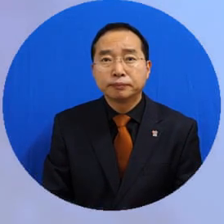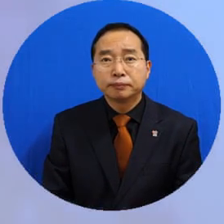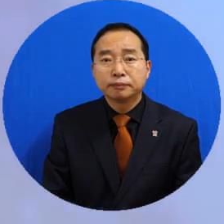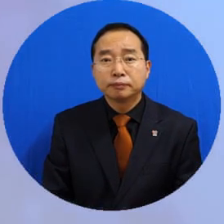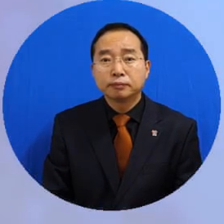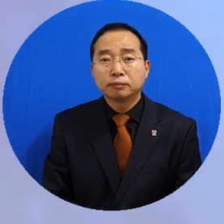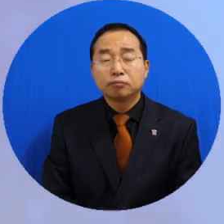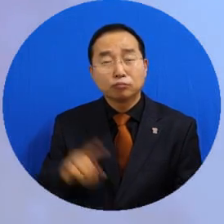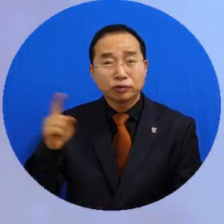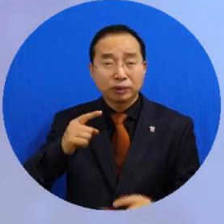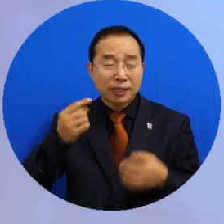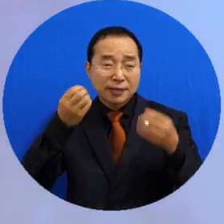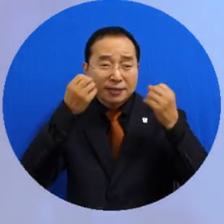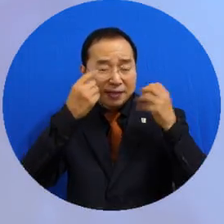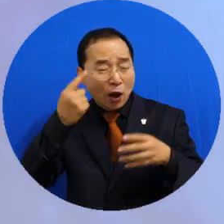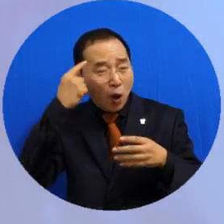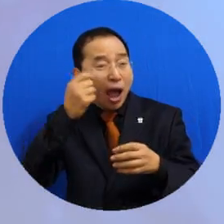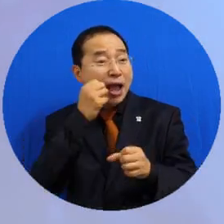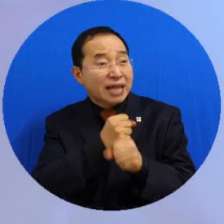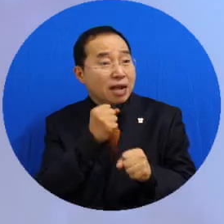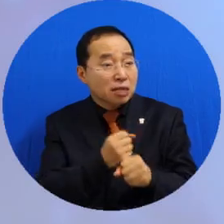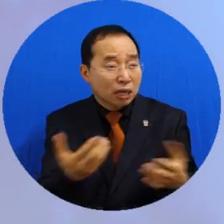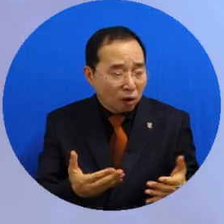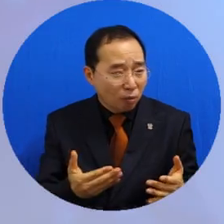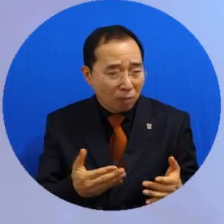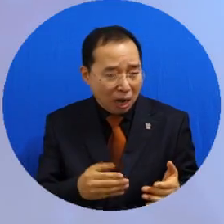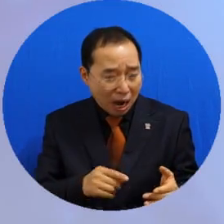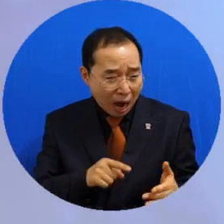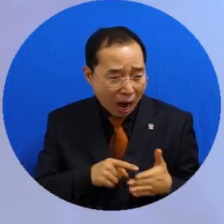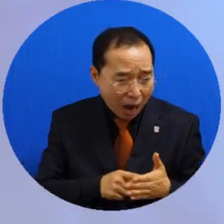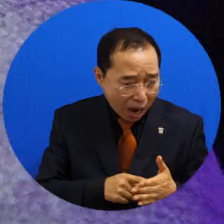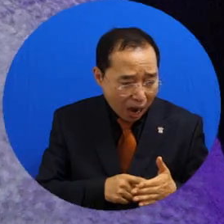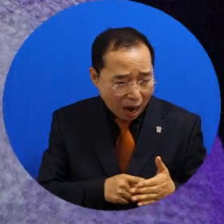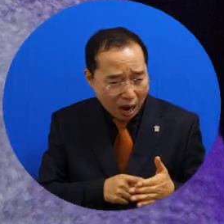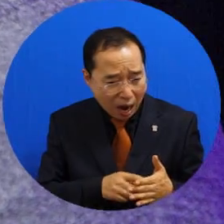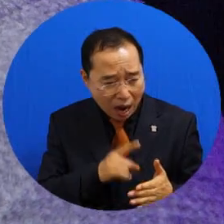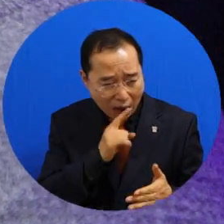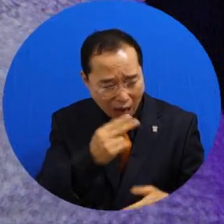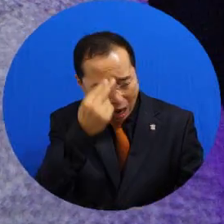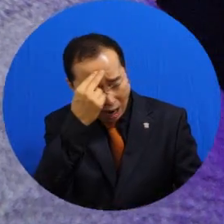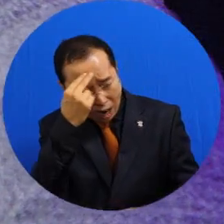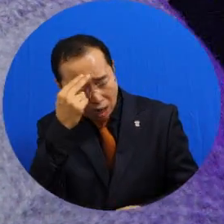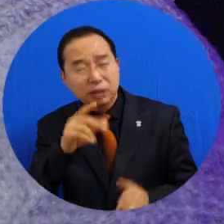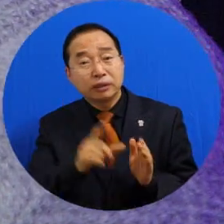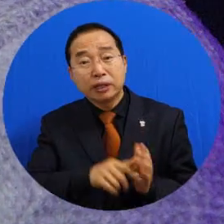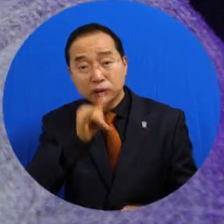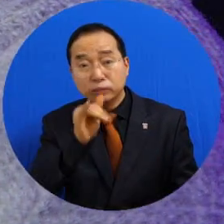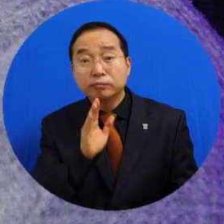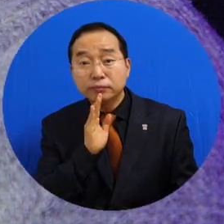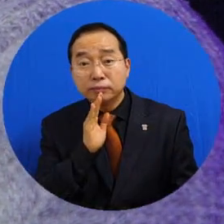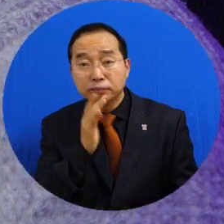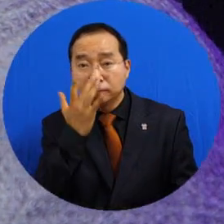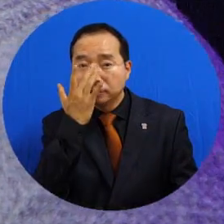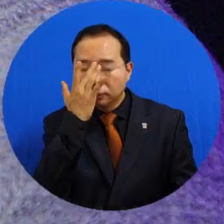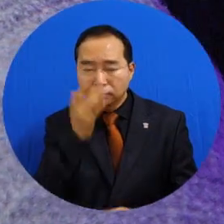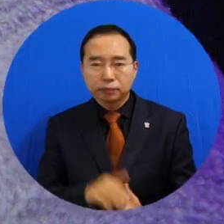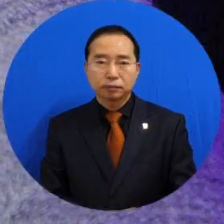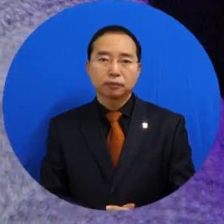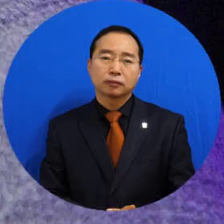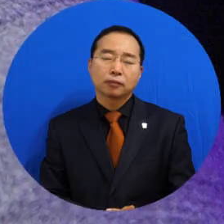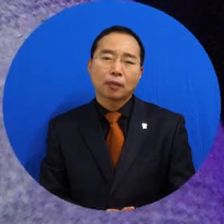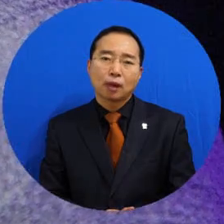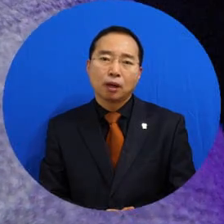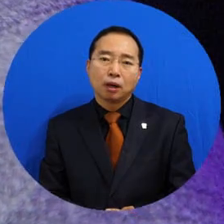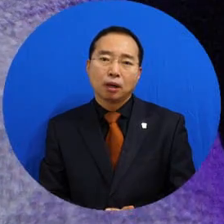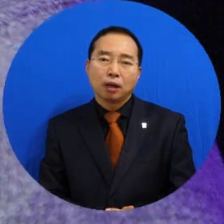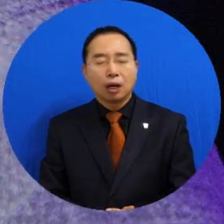뭐 어떤 창작 작업이든 딱 막히는 순간들이 굉장히 많이 등장하더라고요. 그리고 제가 생각하기에 더